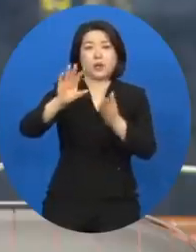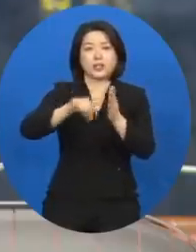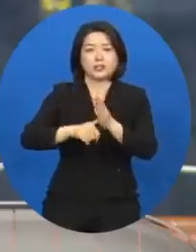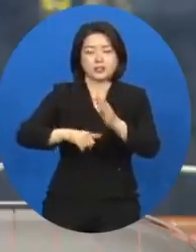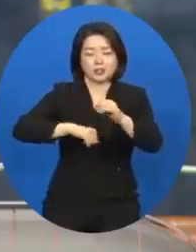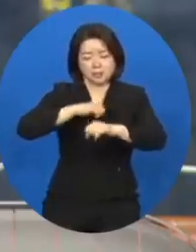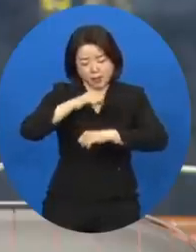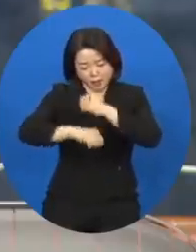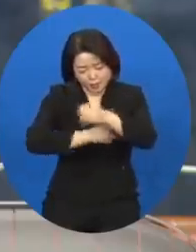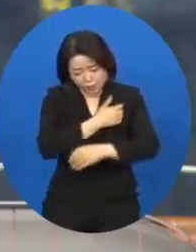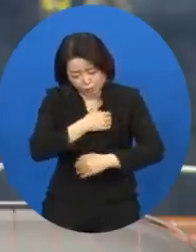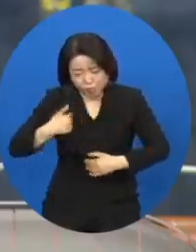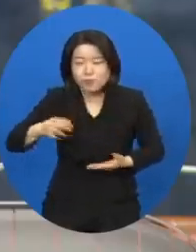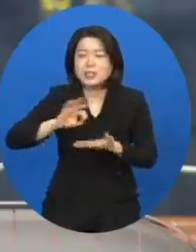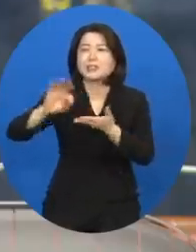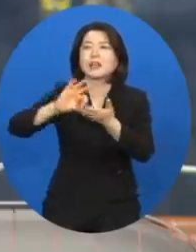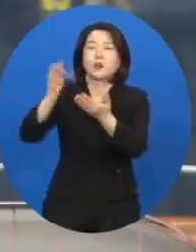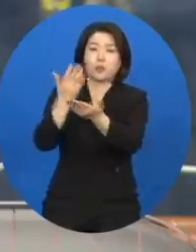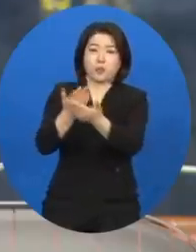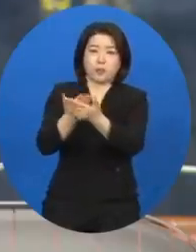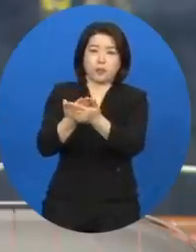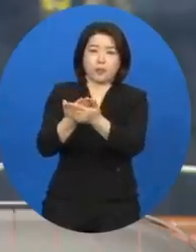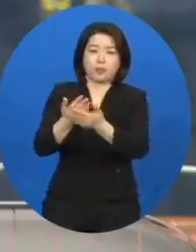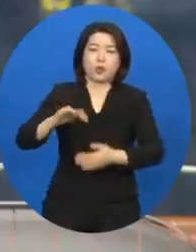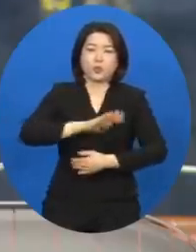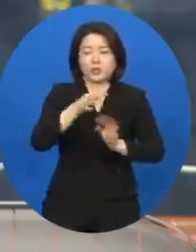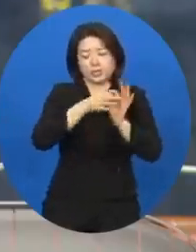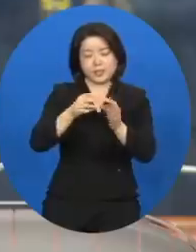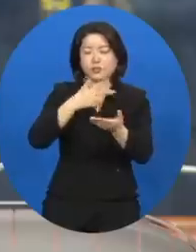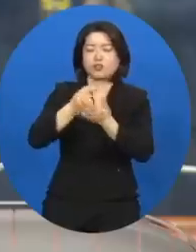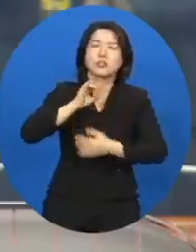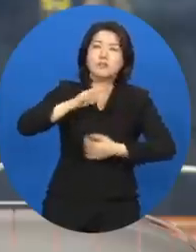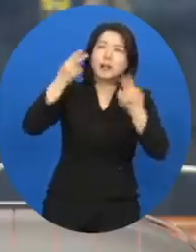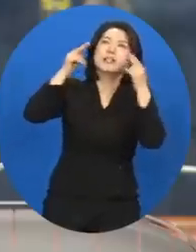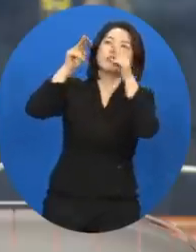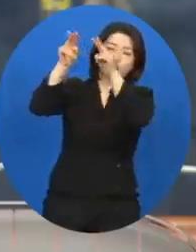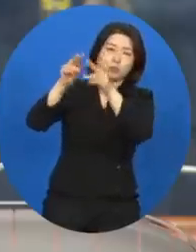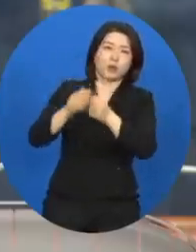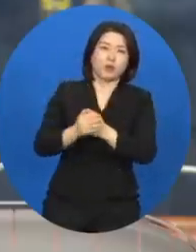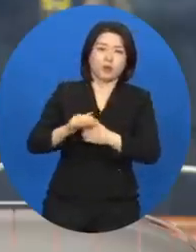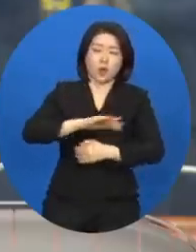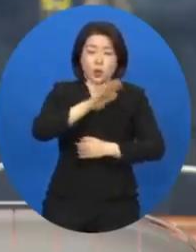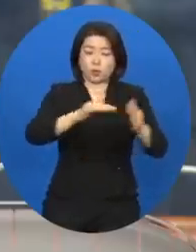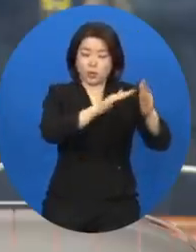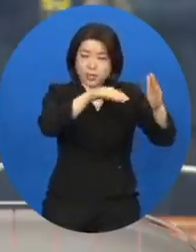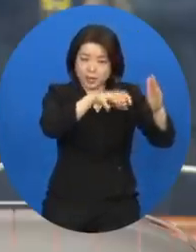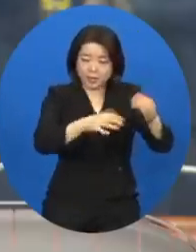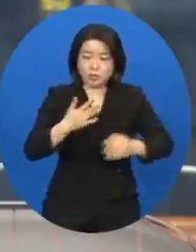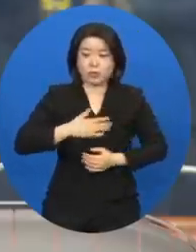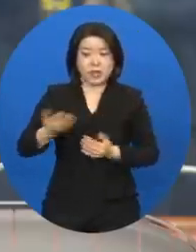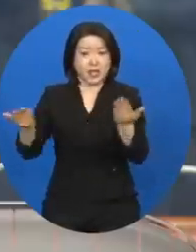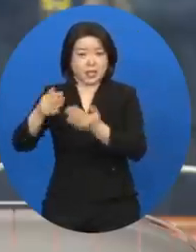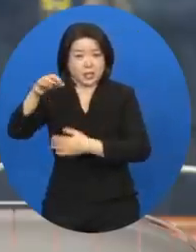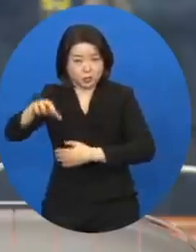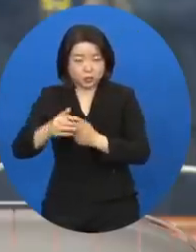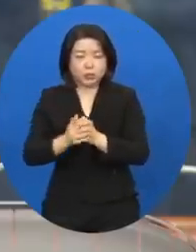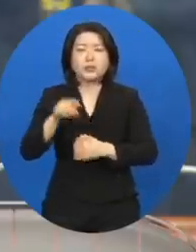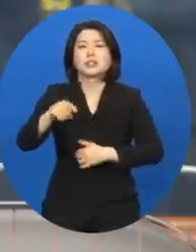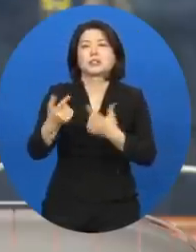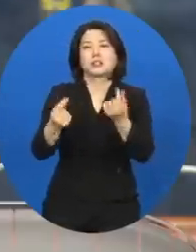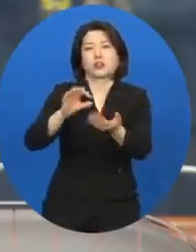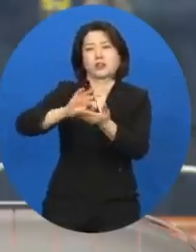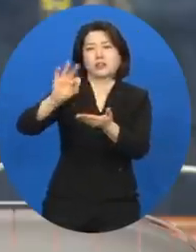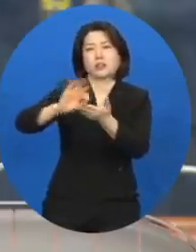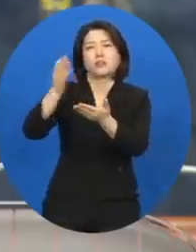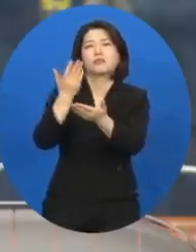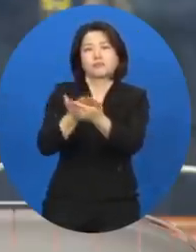쓰시기를 원합니다. 우리는 계속 주님만 주목하겠습니다. 그리고 우리 가정도 내 일터도 주님 그렇게